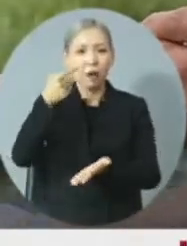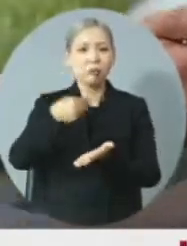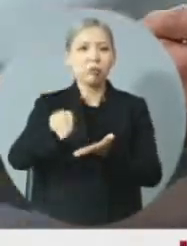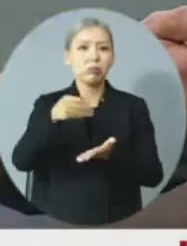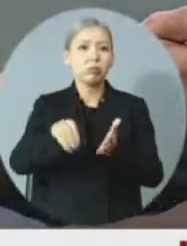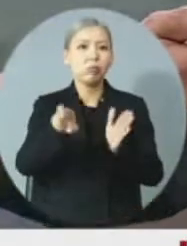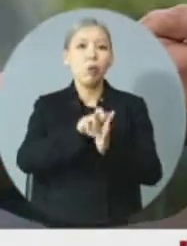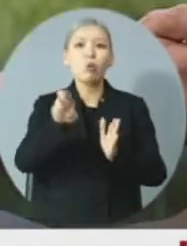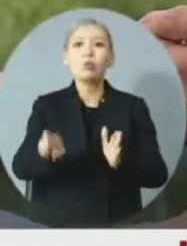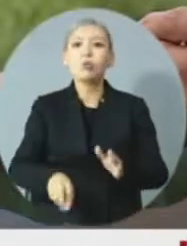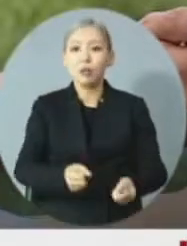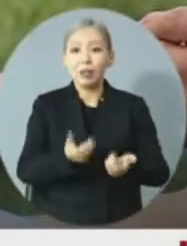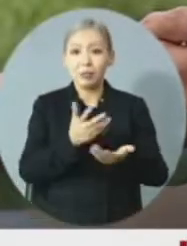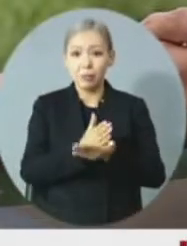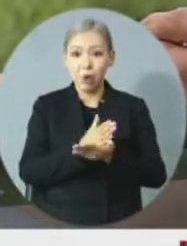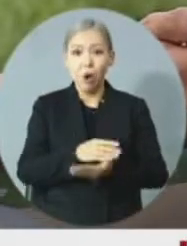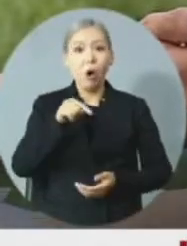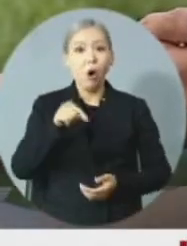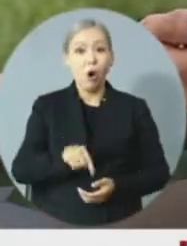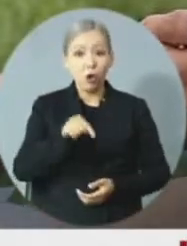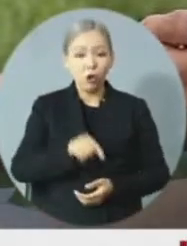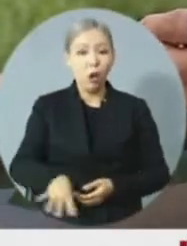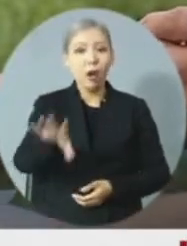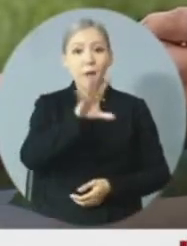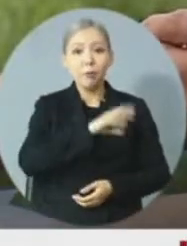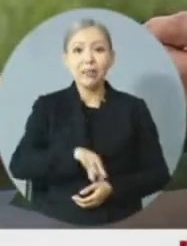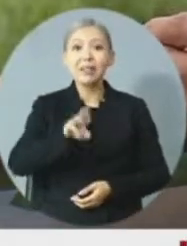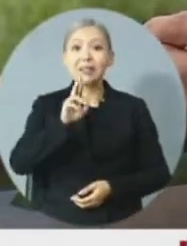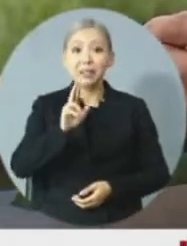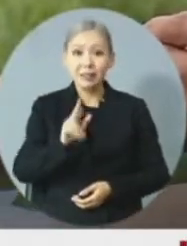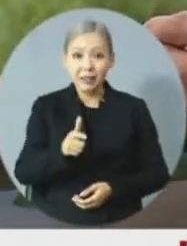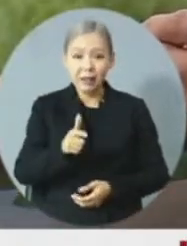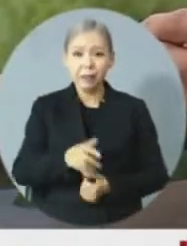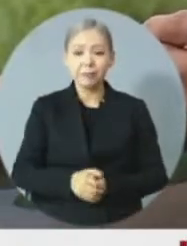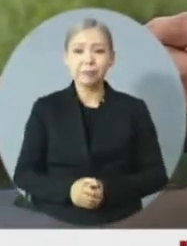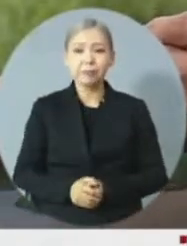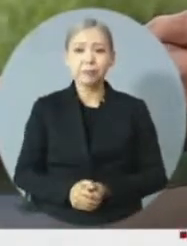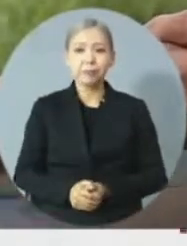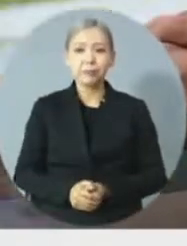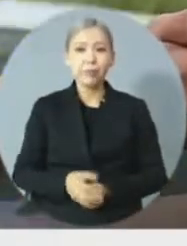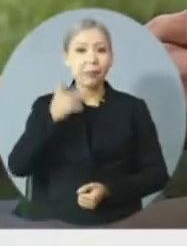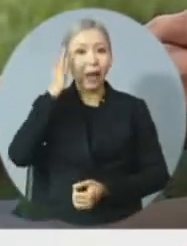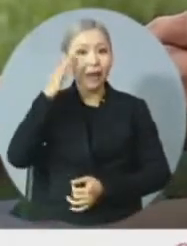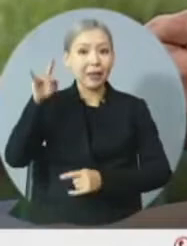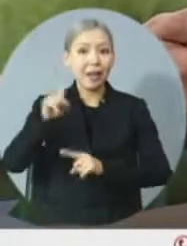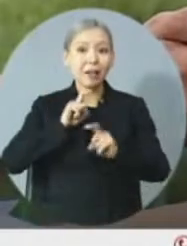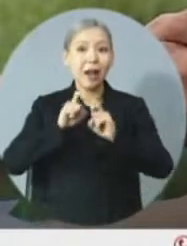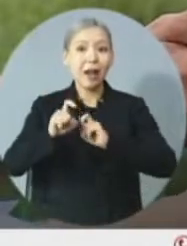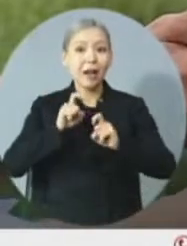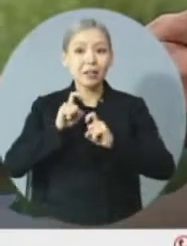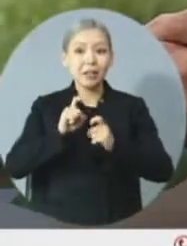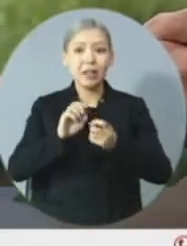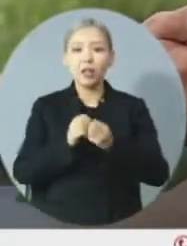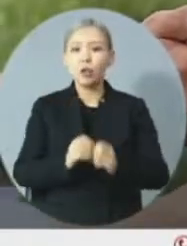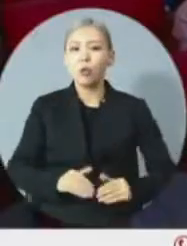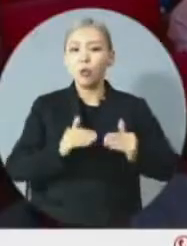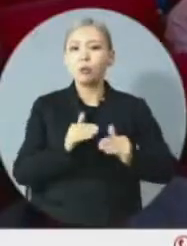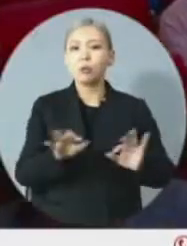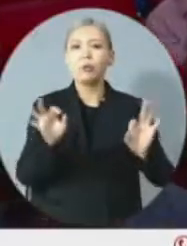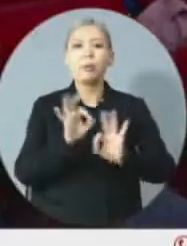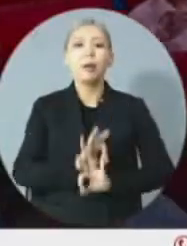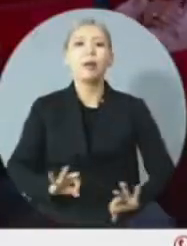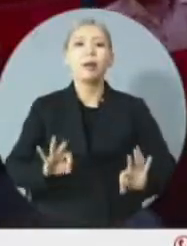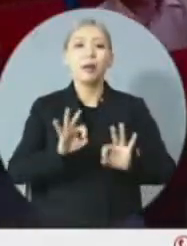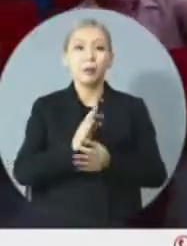боломжгүй нөхцөл байгаа. Тийм учраас бол одоохондоо яг улснаар бид яг гадаад харилцааг бол зүсэх байхгүй